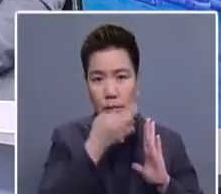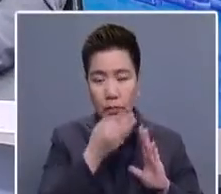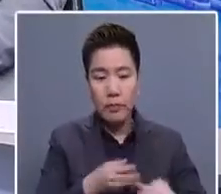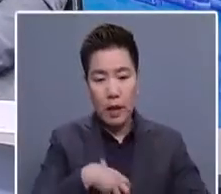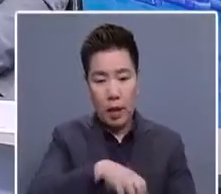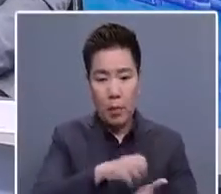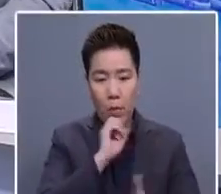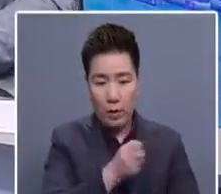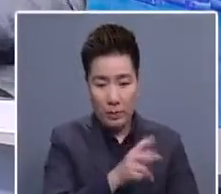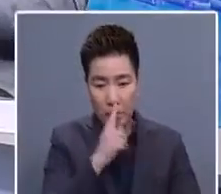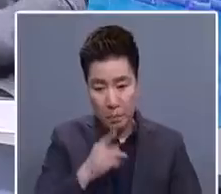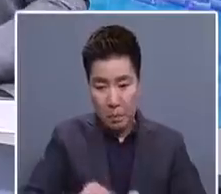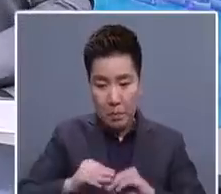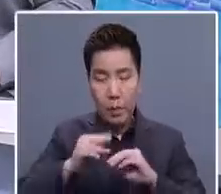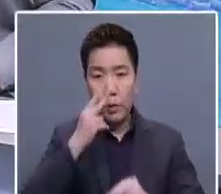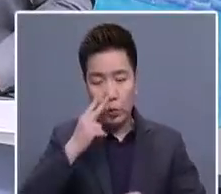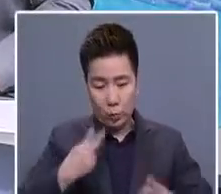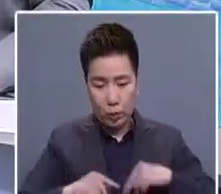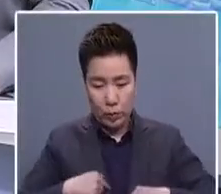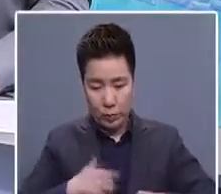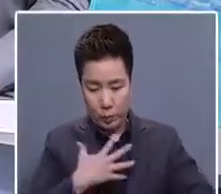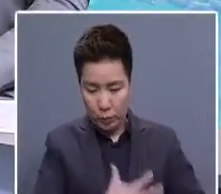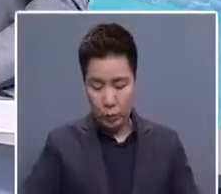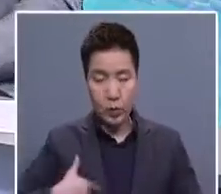ายงานมาหรือไม่นะครับยังไงก็ต้องดูแลแล้วก็ป้องกันตัวเองกันไว้อยู่นะครับข้ามจาก